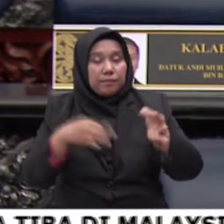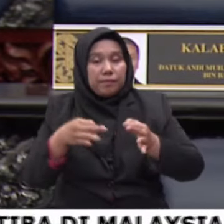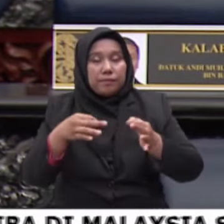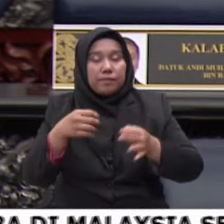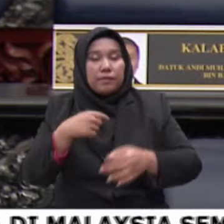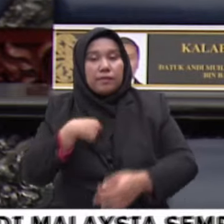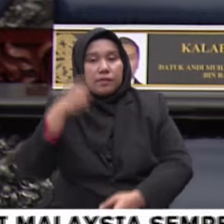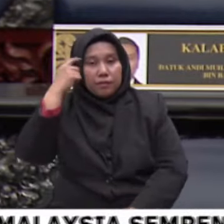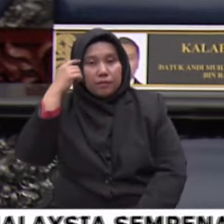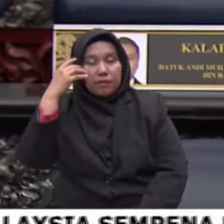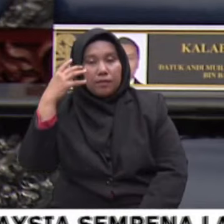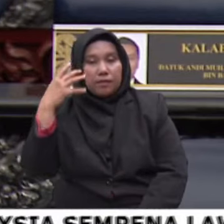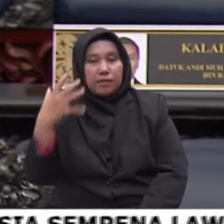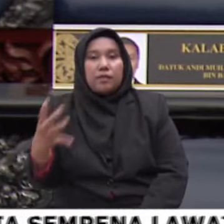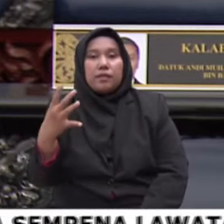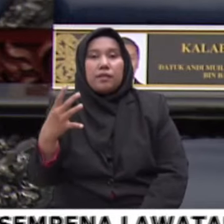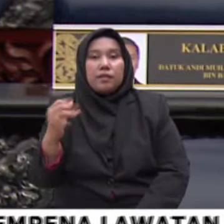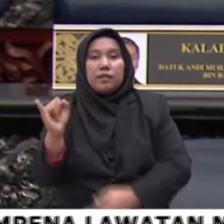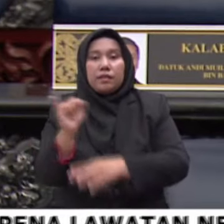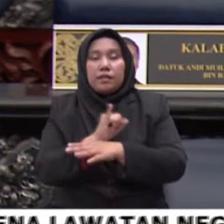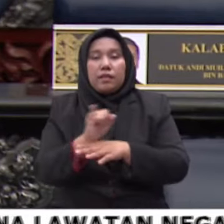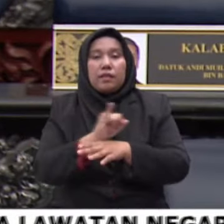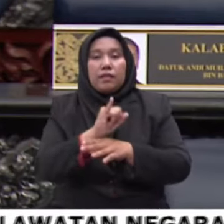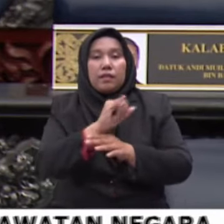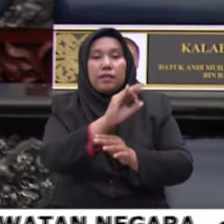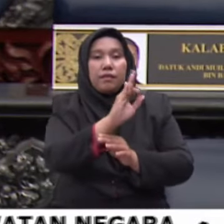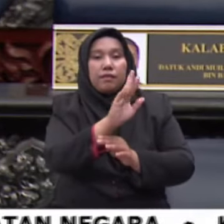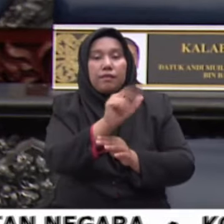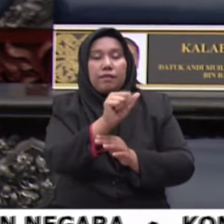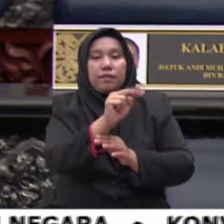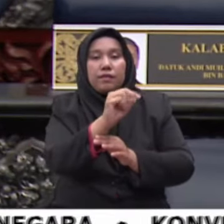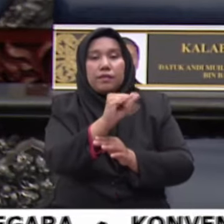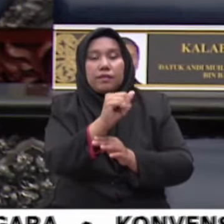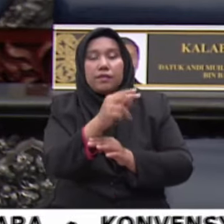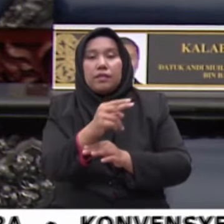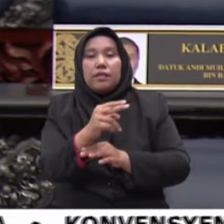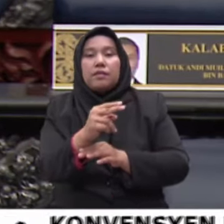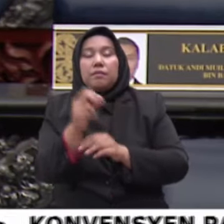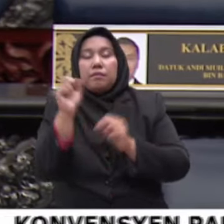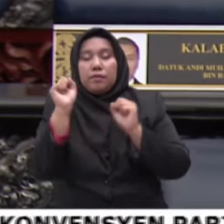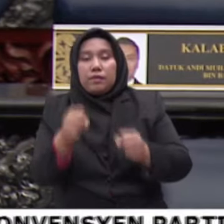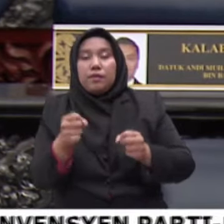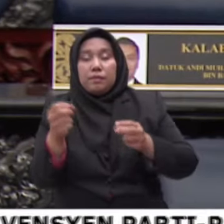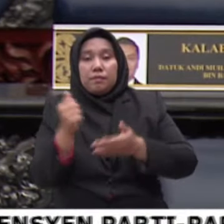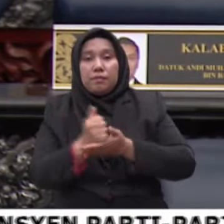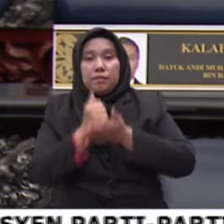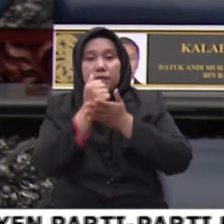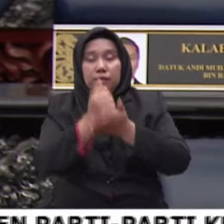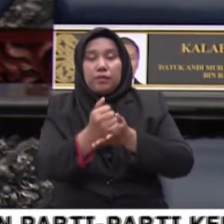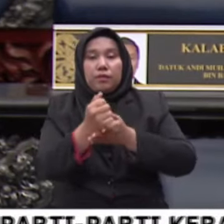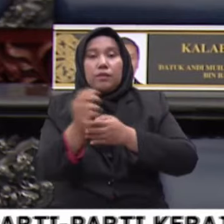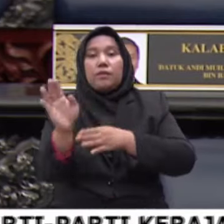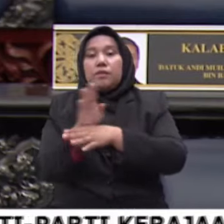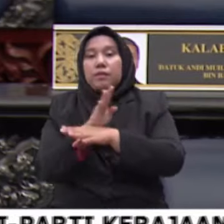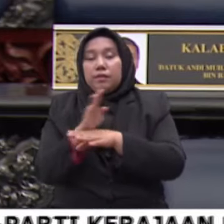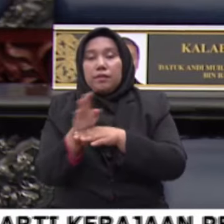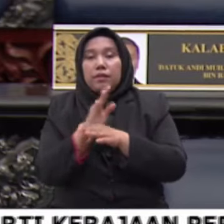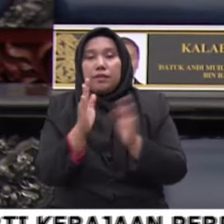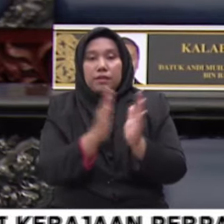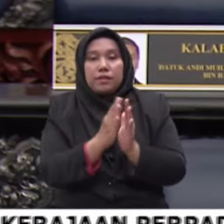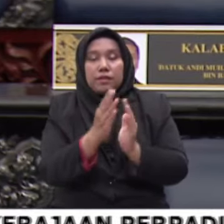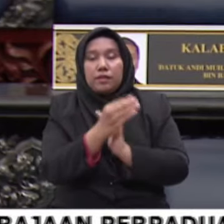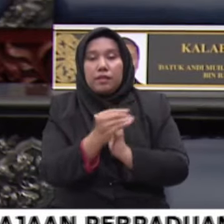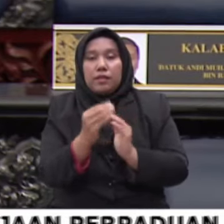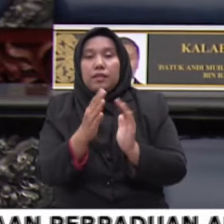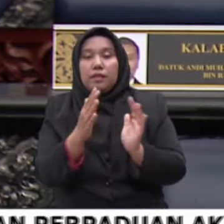berpandangan industri francise dapat membantu usahawan kecil dan sederhana membangun perniagaan mereka ke